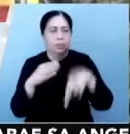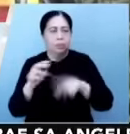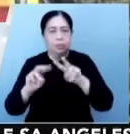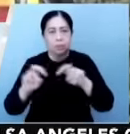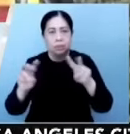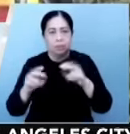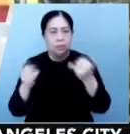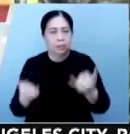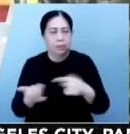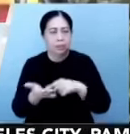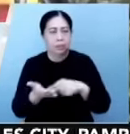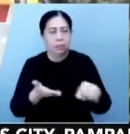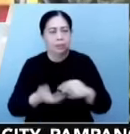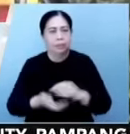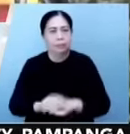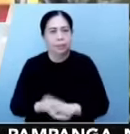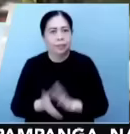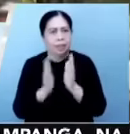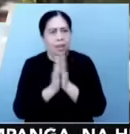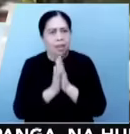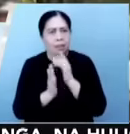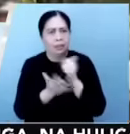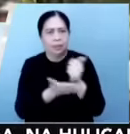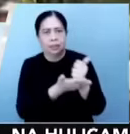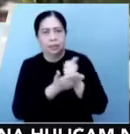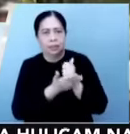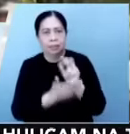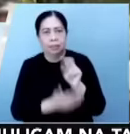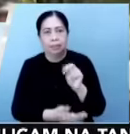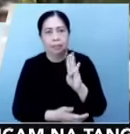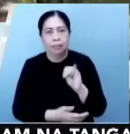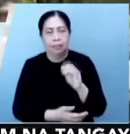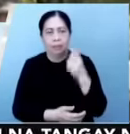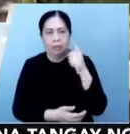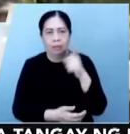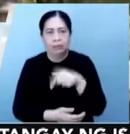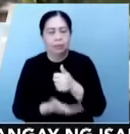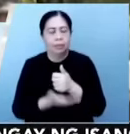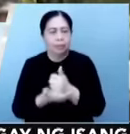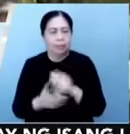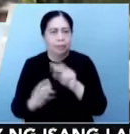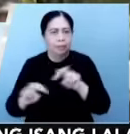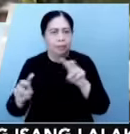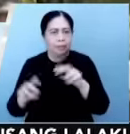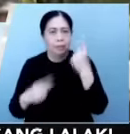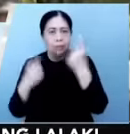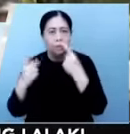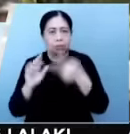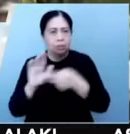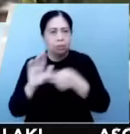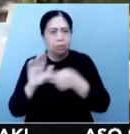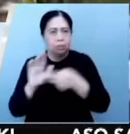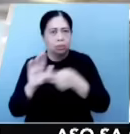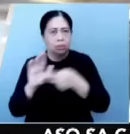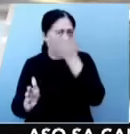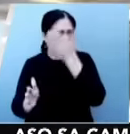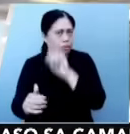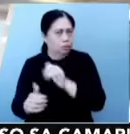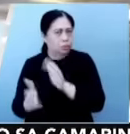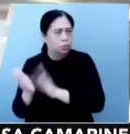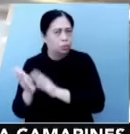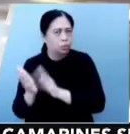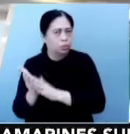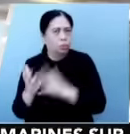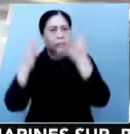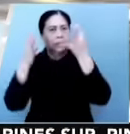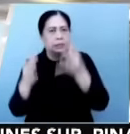Linggo. Humingi na rin ng tulong sa NBI para rito. Alang-alang daw sa reputasyon ng universidad, kaya nagpasyang